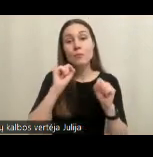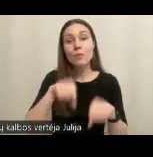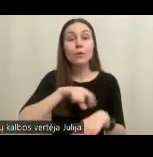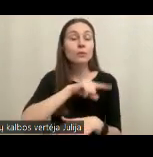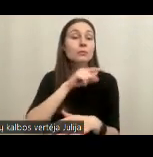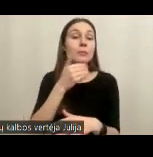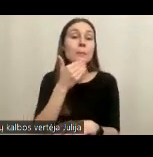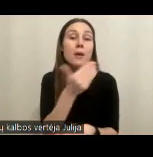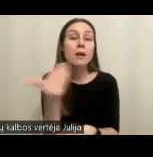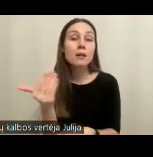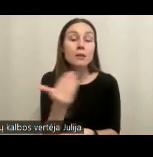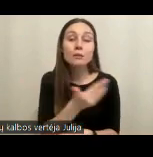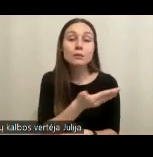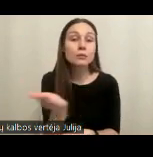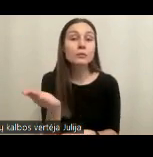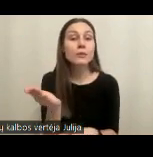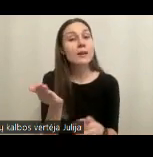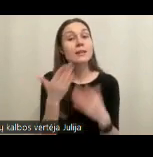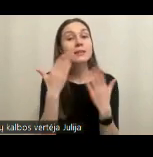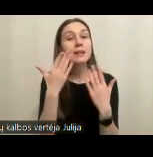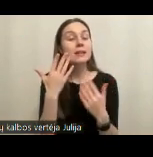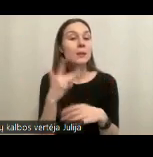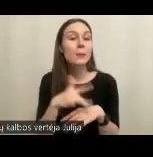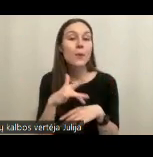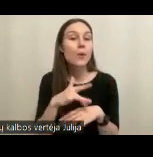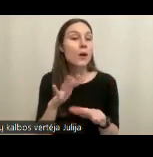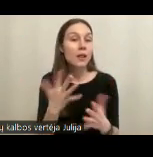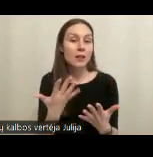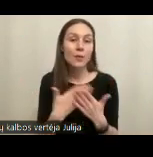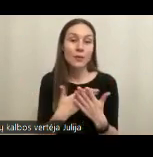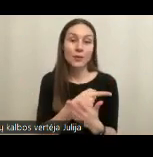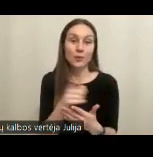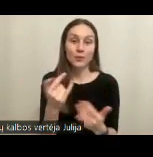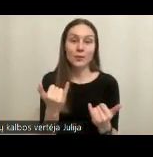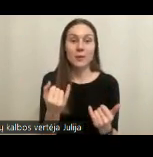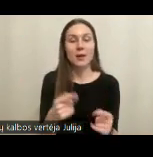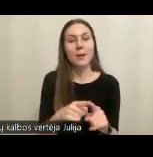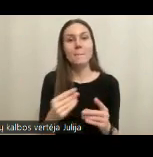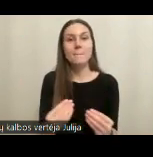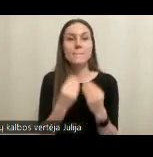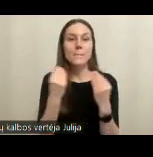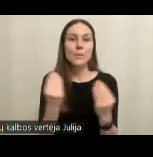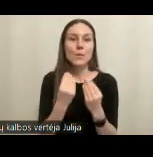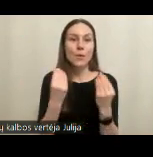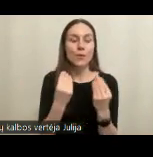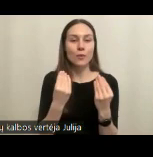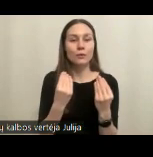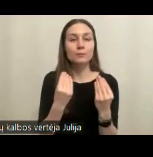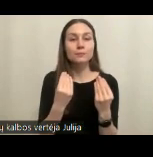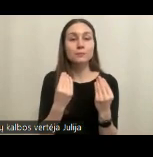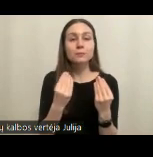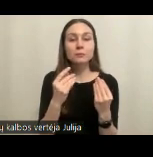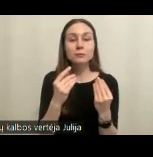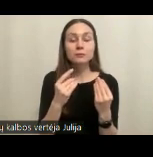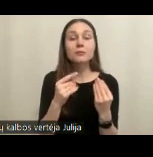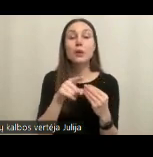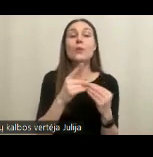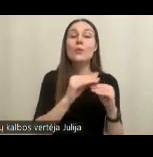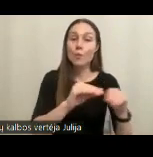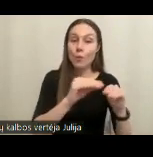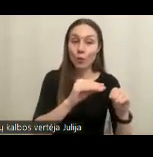paklausti jūsų, ką jūs mėgstate skaityti, nes jūs dabar mus mokote būti tokiais gerais skaitytojais, bet ar pati tokie esate?